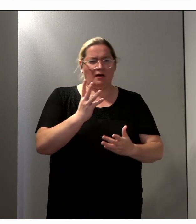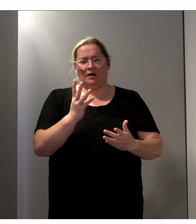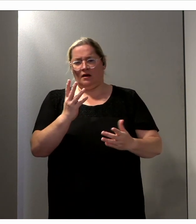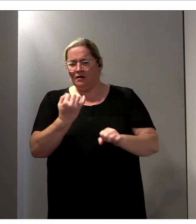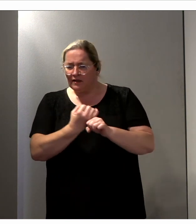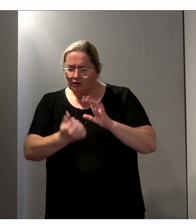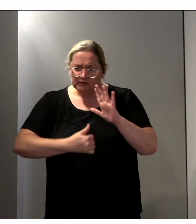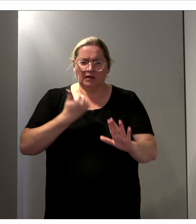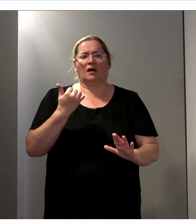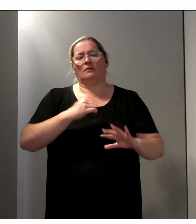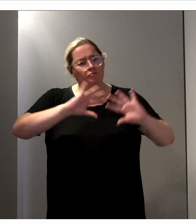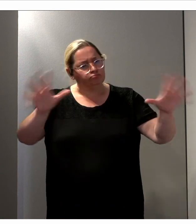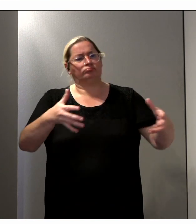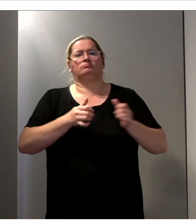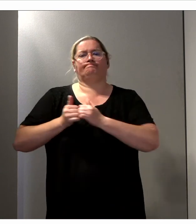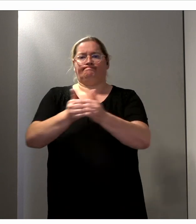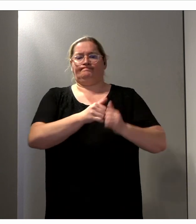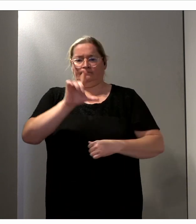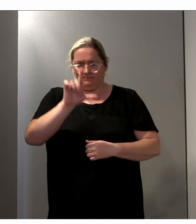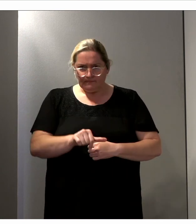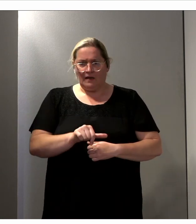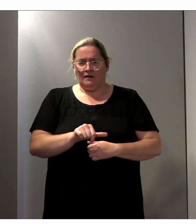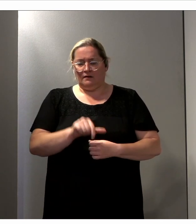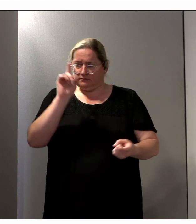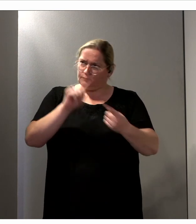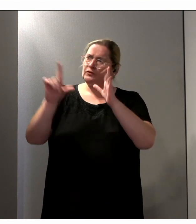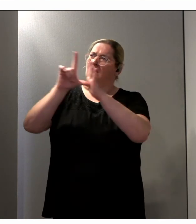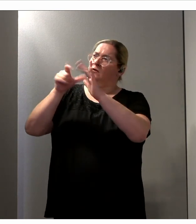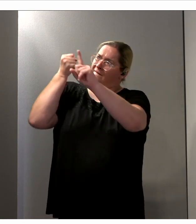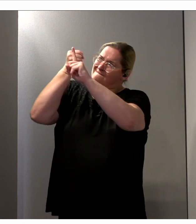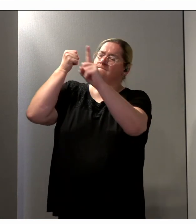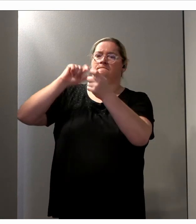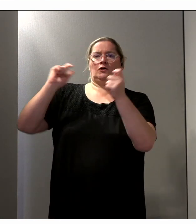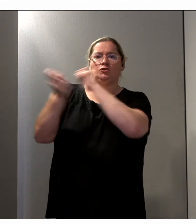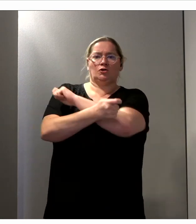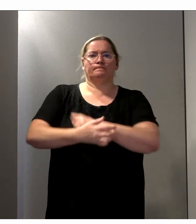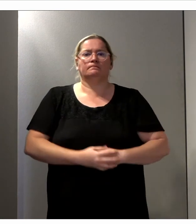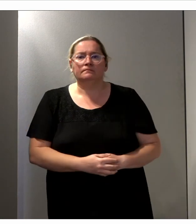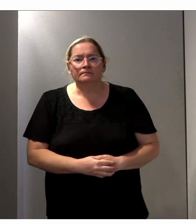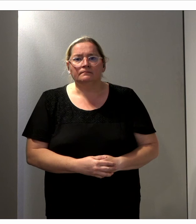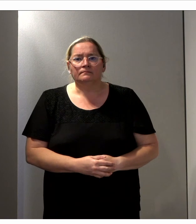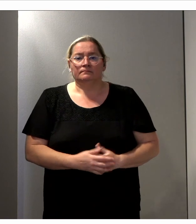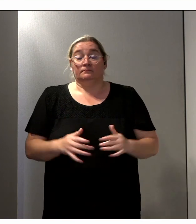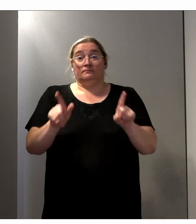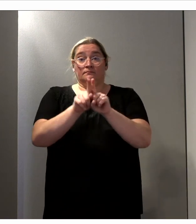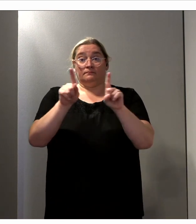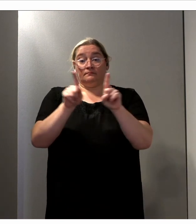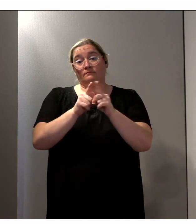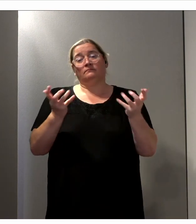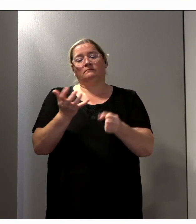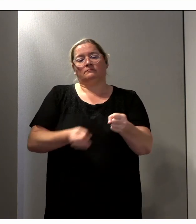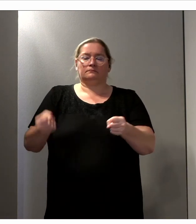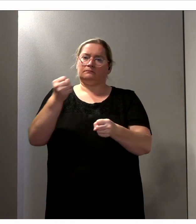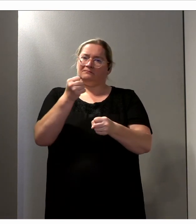travailleurs indépendants handicapés pour faire évoluer la loi. Et effectivement, comme vous l'avez dit, avoir un statut